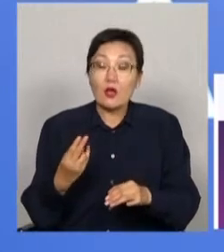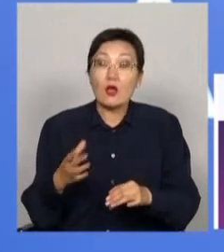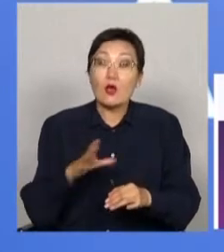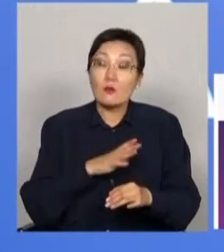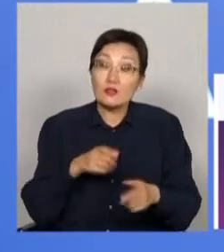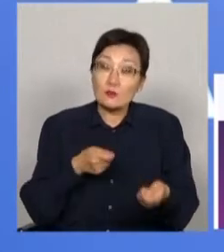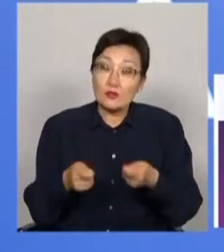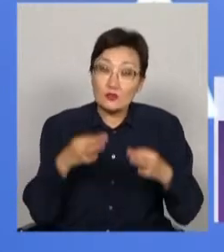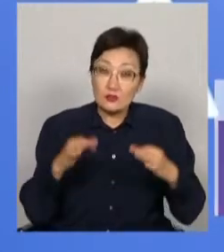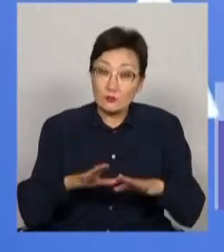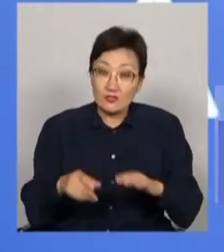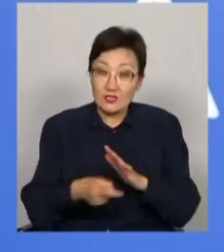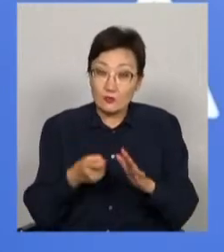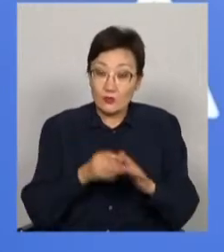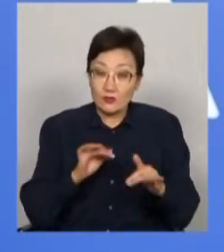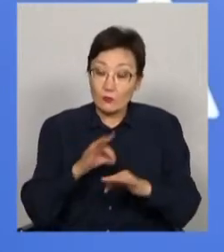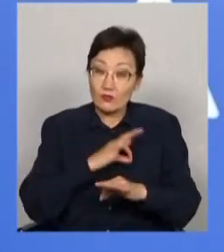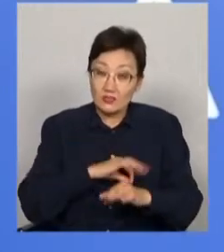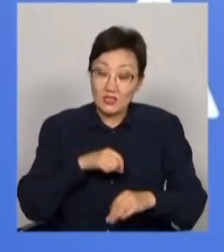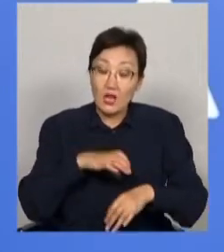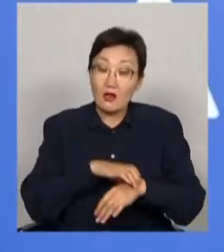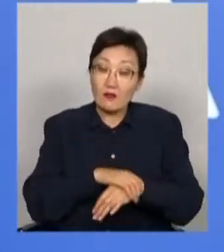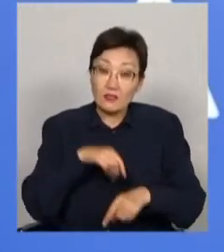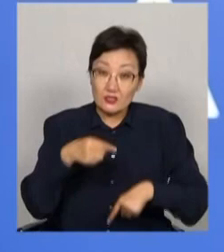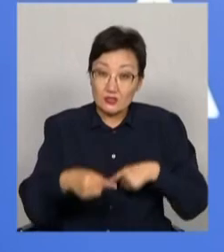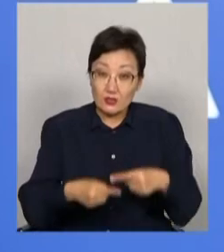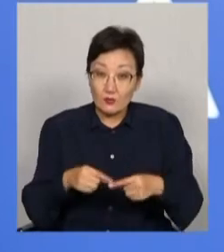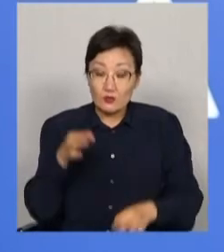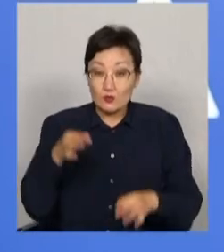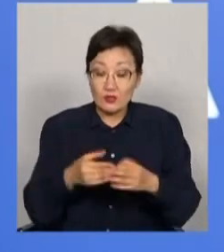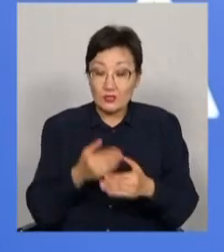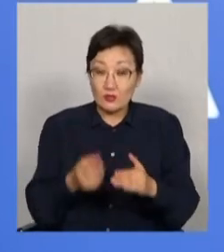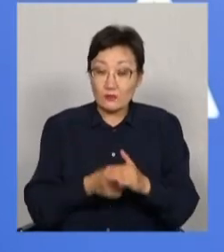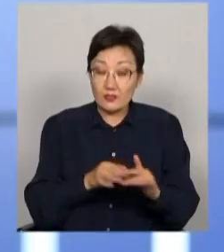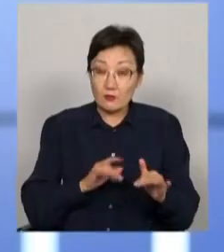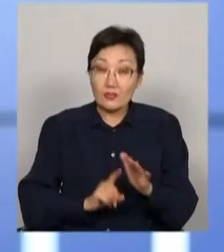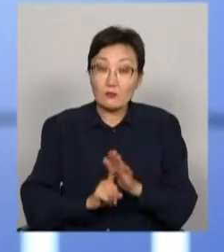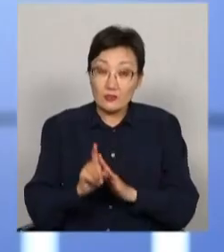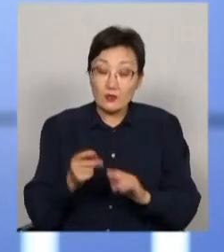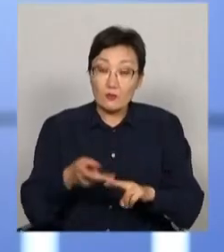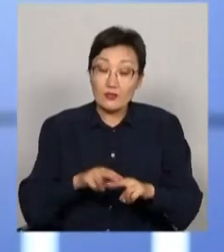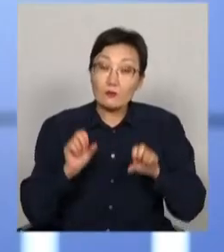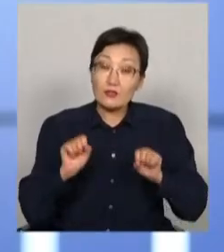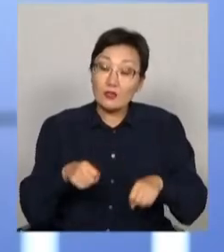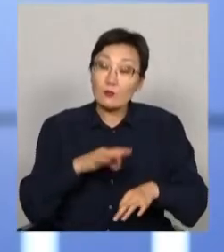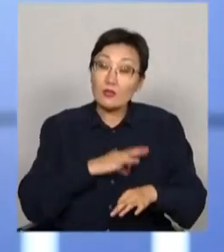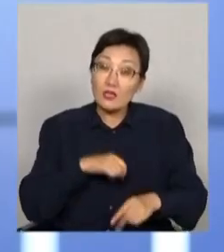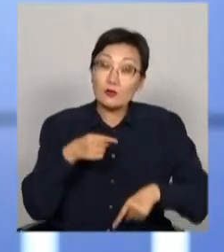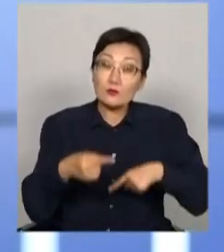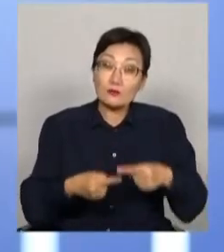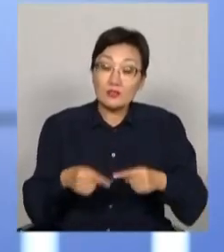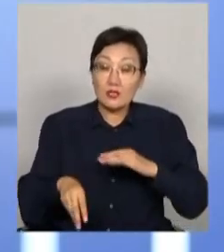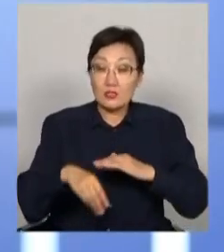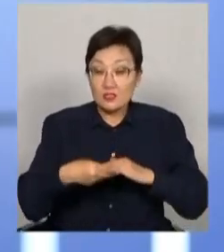рұқсат етілмеген тергеу әдістерін қолдану фактісі бойынша сотқа дейінгі тергеуді бастады. Осы мүмкіндікті пайдалана отырып,